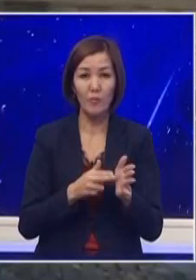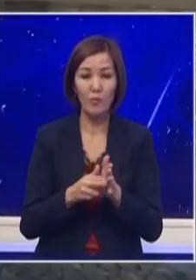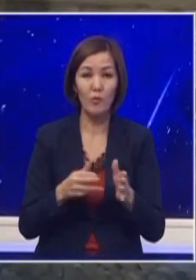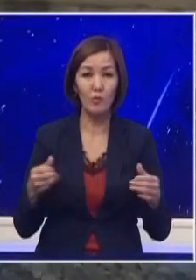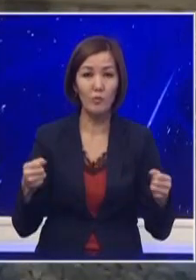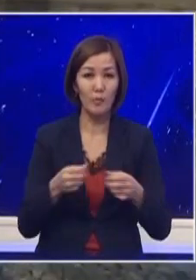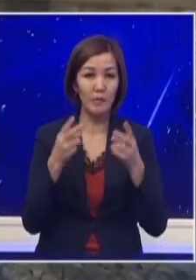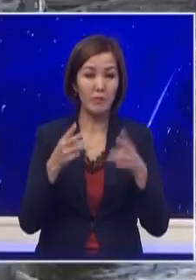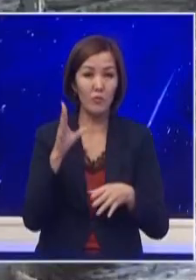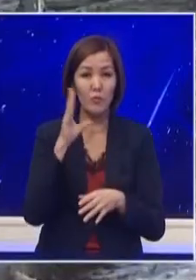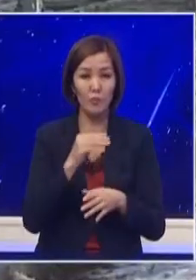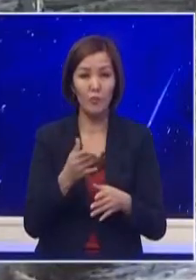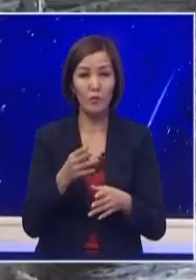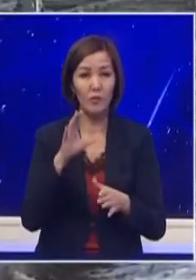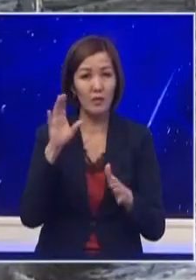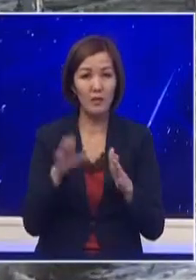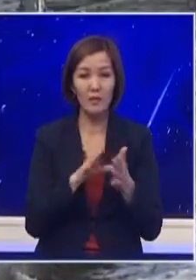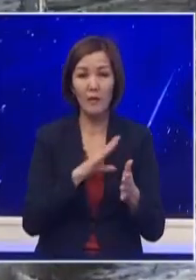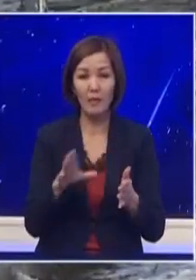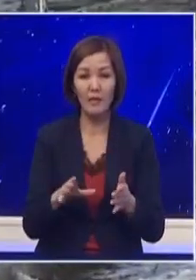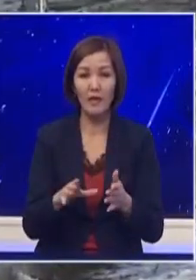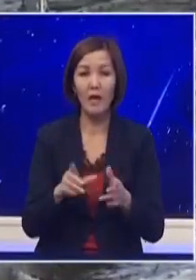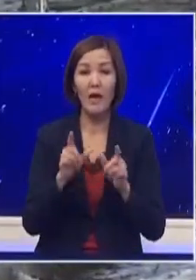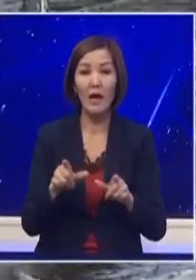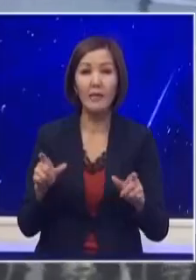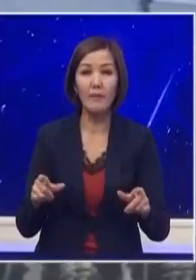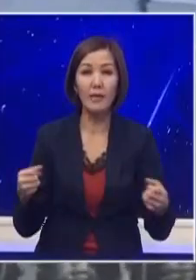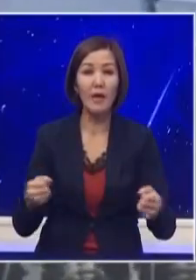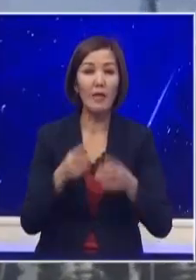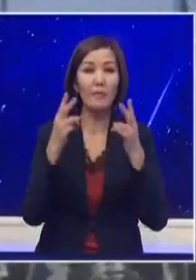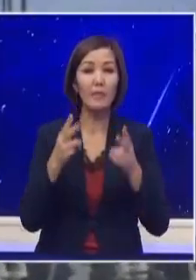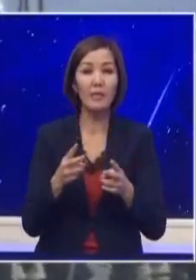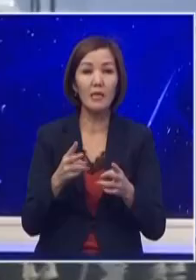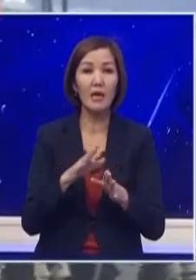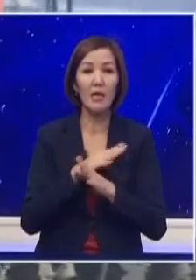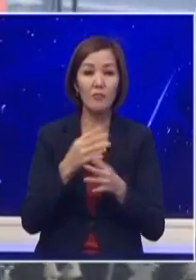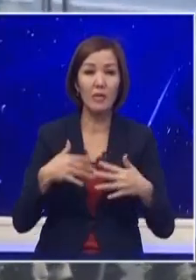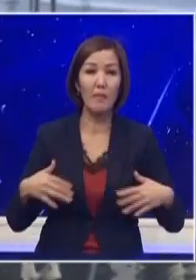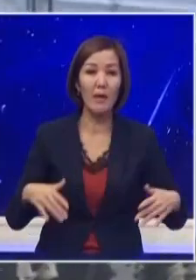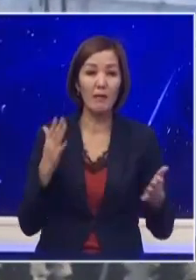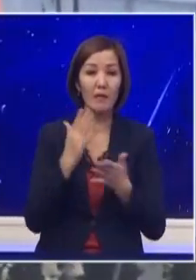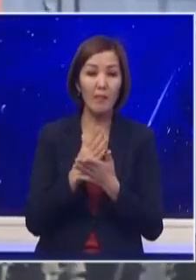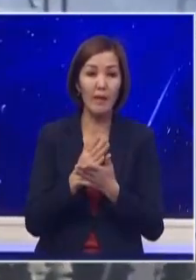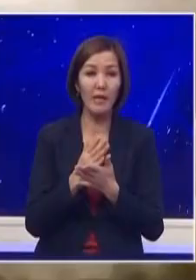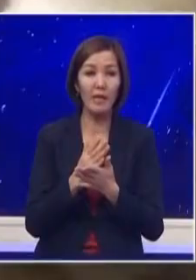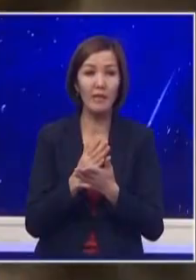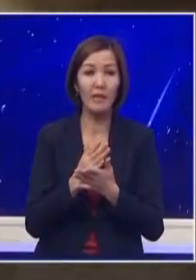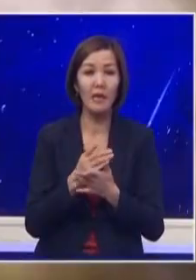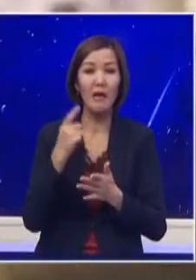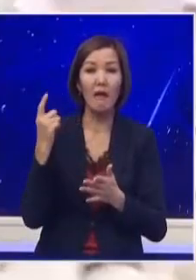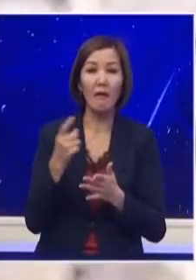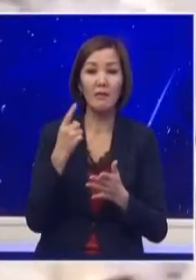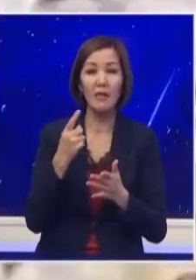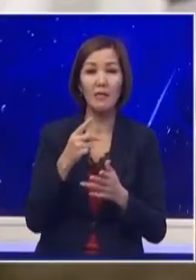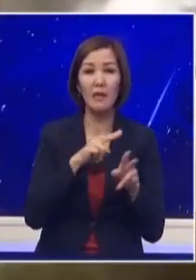тоже болмайды тоже. Пойыз жолда адам ғана емес, алып техникаға соғылып арам қатып жатқан малдар да аз емес. Түліктерін қараусыз